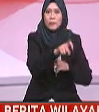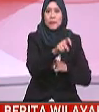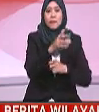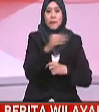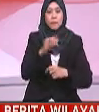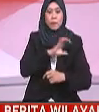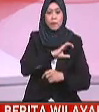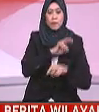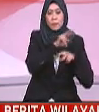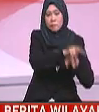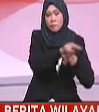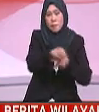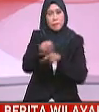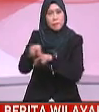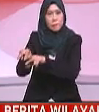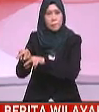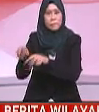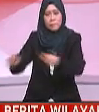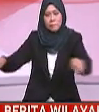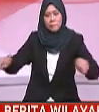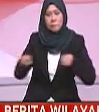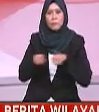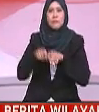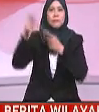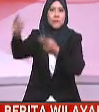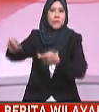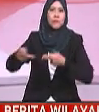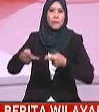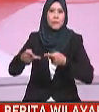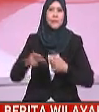di lokasi-lokasi semua majlis kenduri.